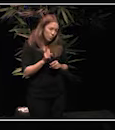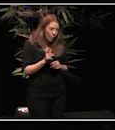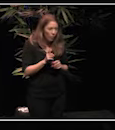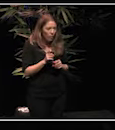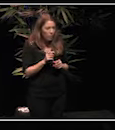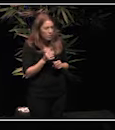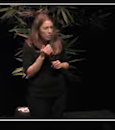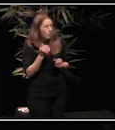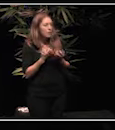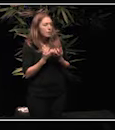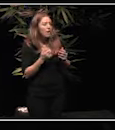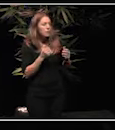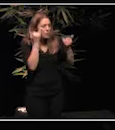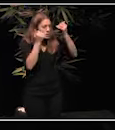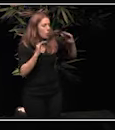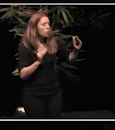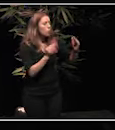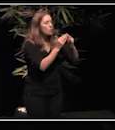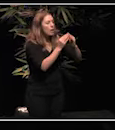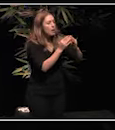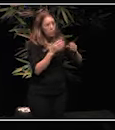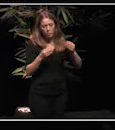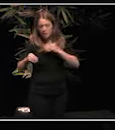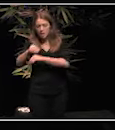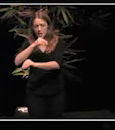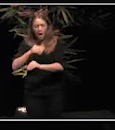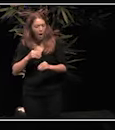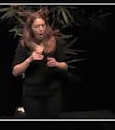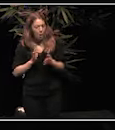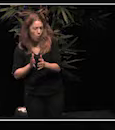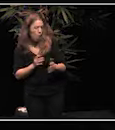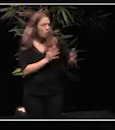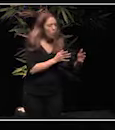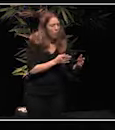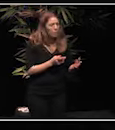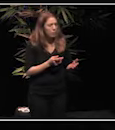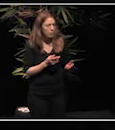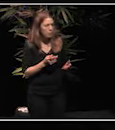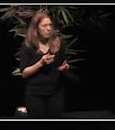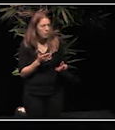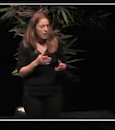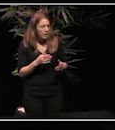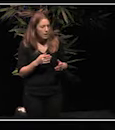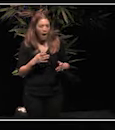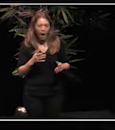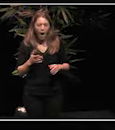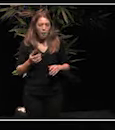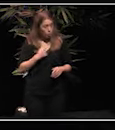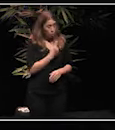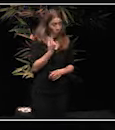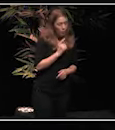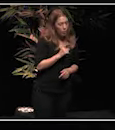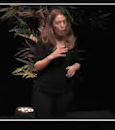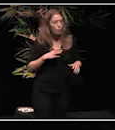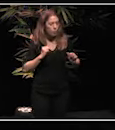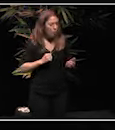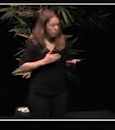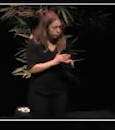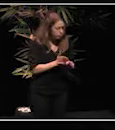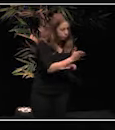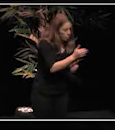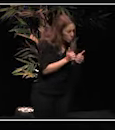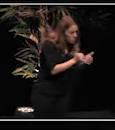courir dans la montagne quand on fait l'UTMB, on va courir dans le désert, mais ce qu'il faut bien avoir à l'esprit, c'est que ce sont sur des parcours qui sont balisés, avec des secours